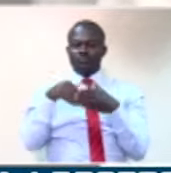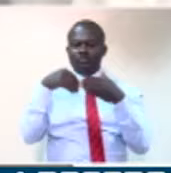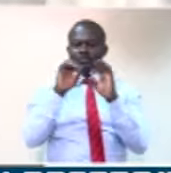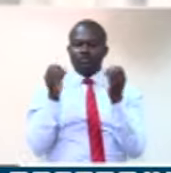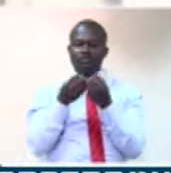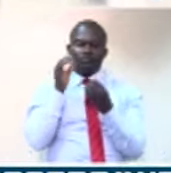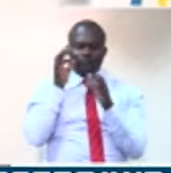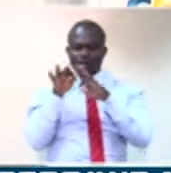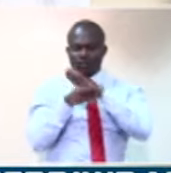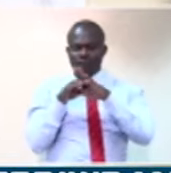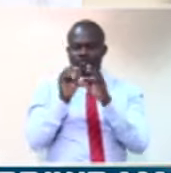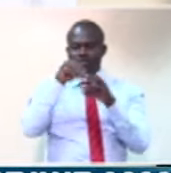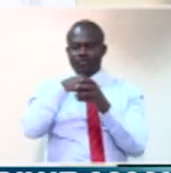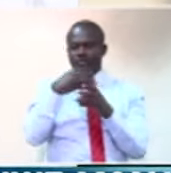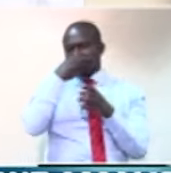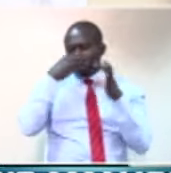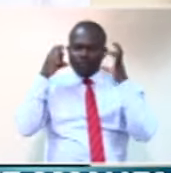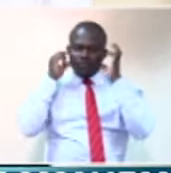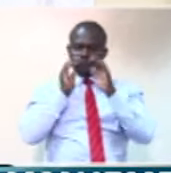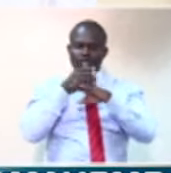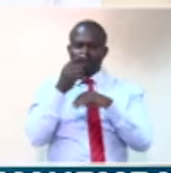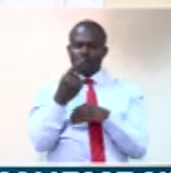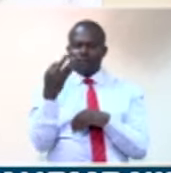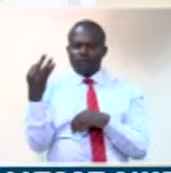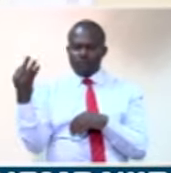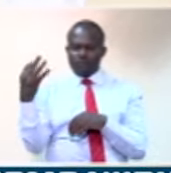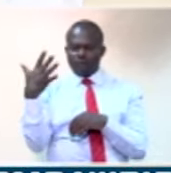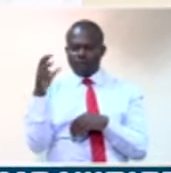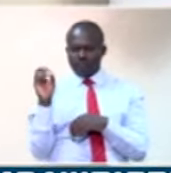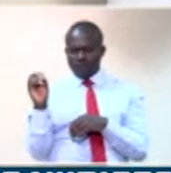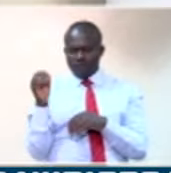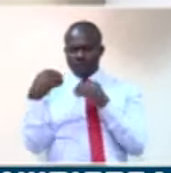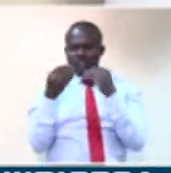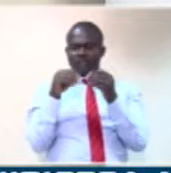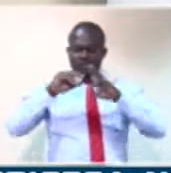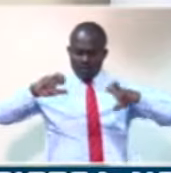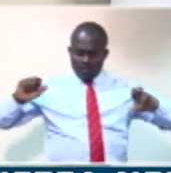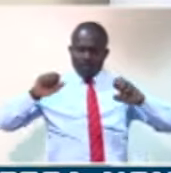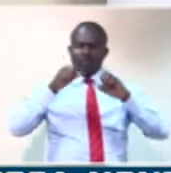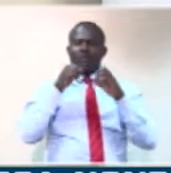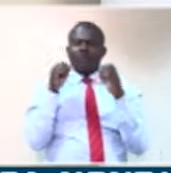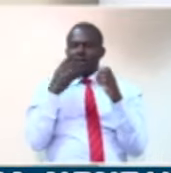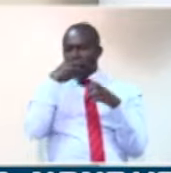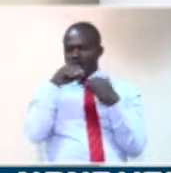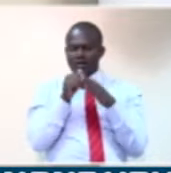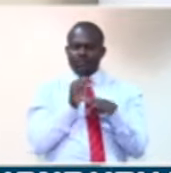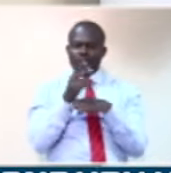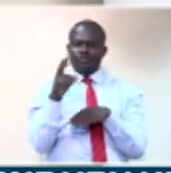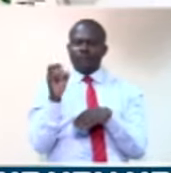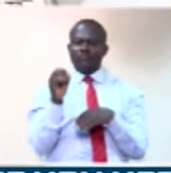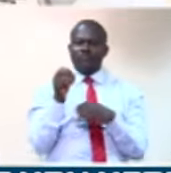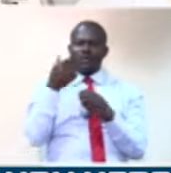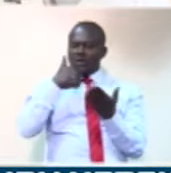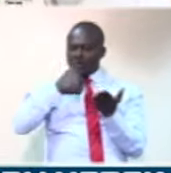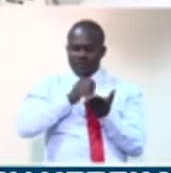Imbuto Foundation bigizwe n'udupfukamunwa 133,500, udukoresho dupima umuriro tugera ku 2,200, umuti